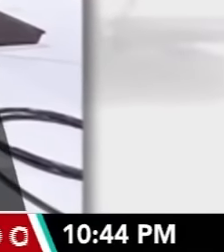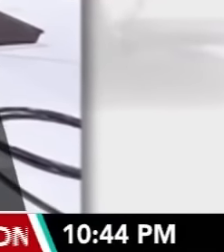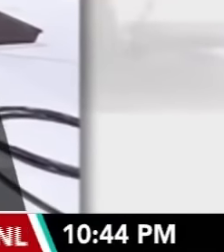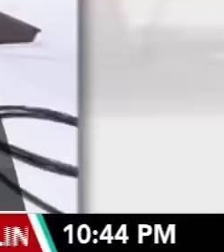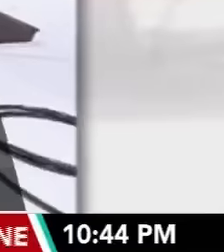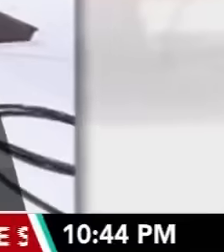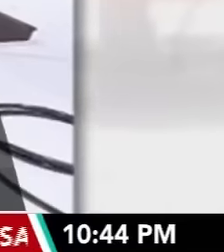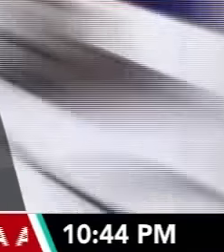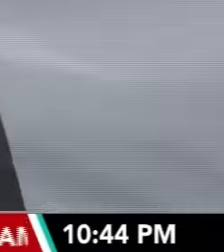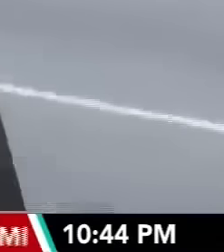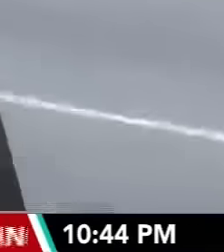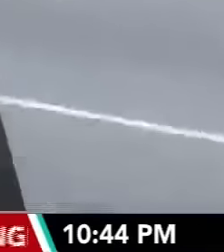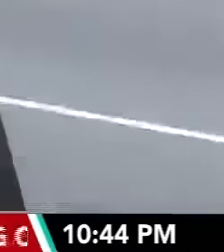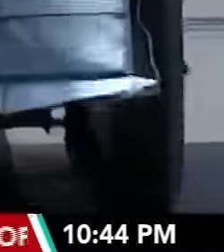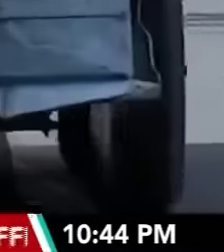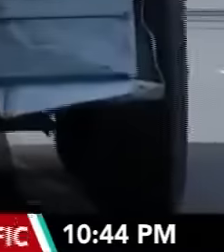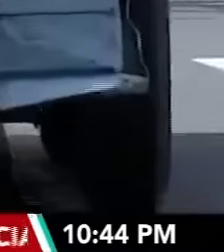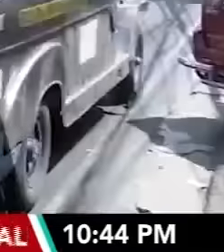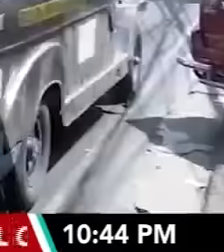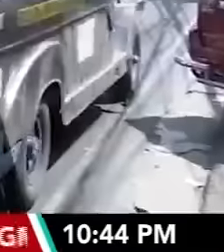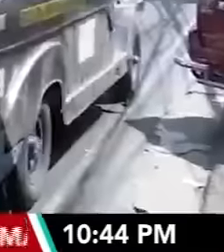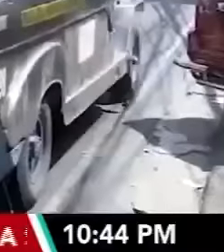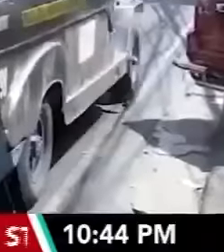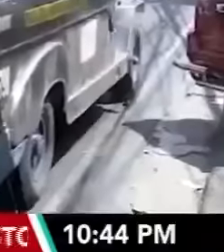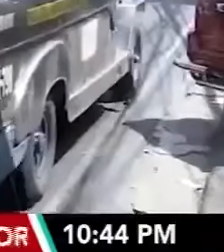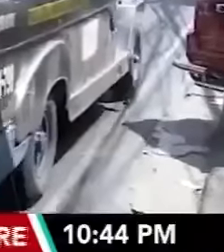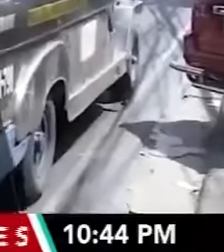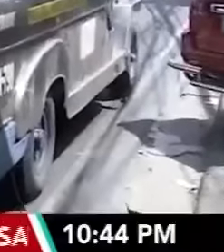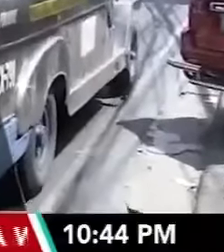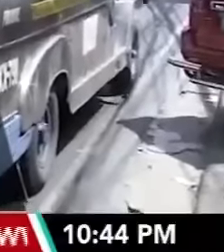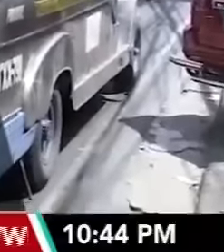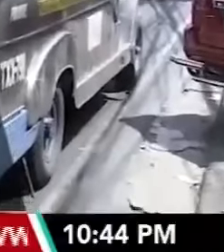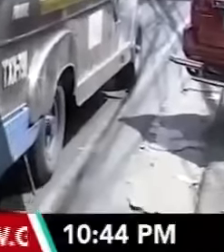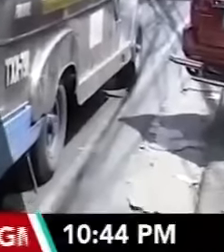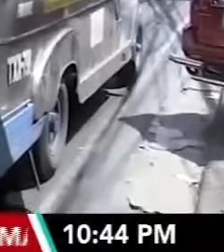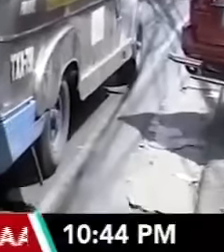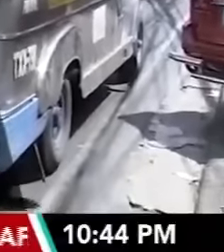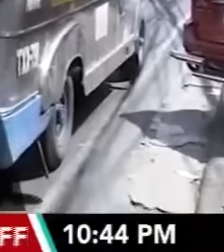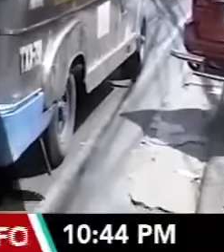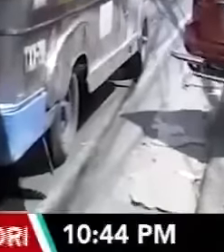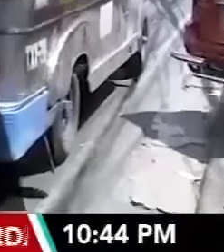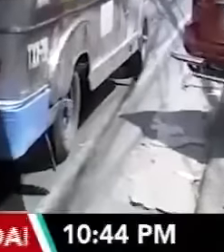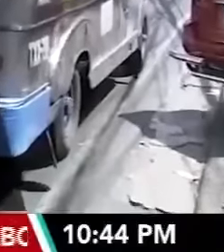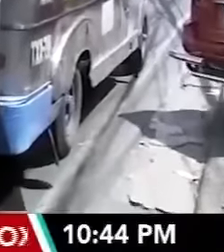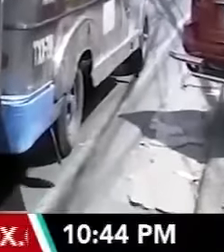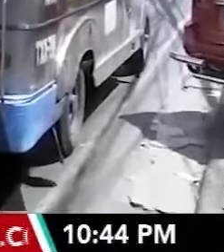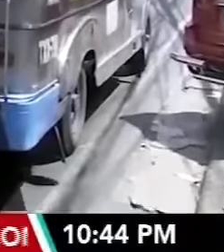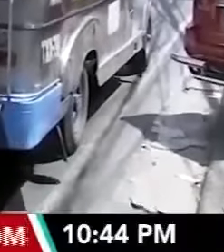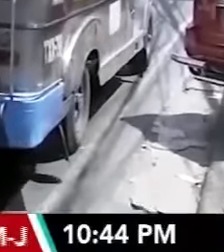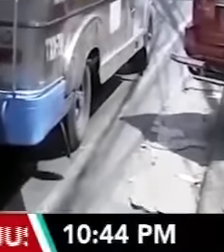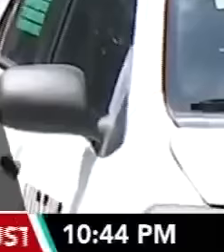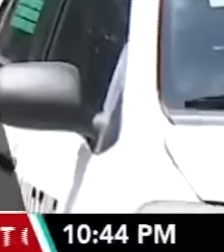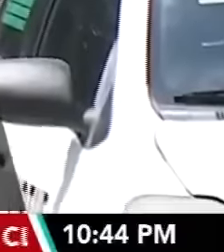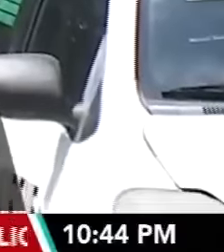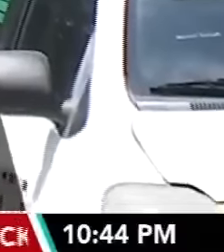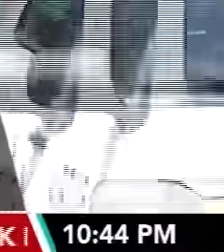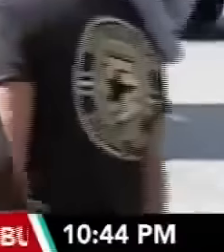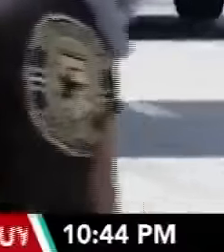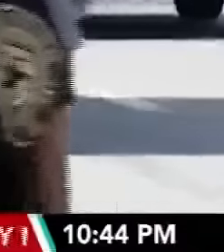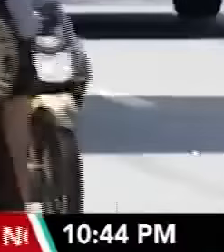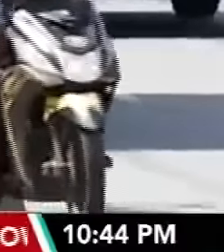LTFRB Chairman at ngayon Presidential Communications Secretary, Cheloy Garafil. Ayon kay Mar Balbuena ng Manibela, pabor